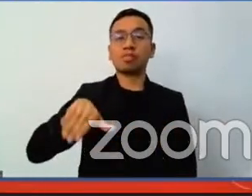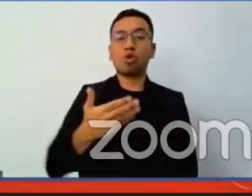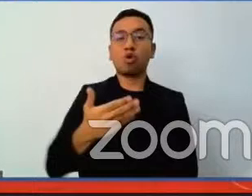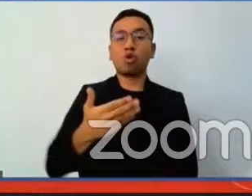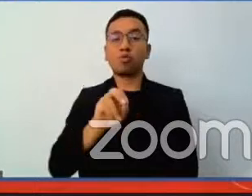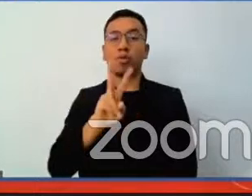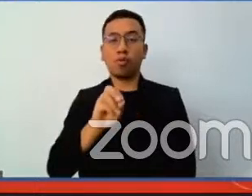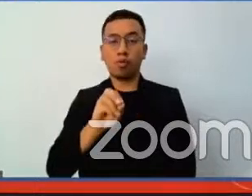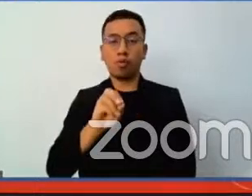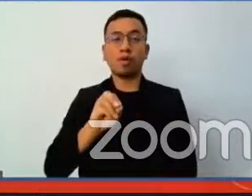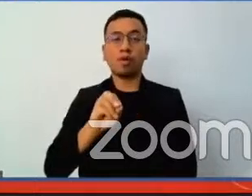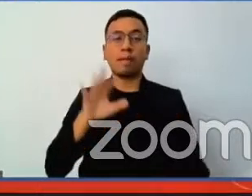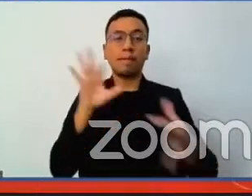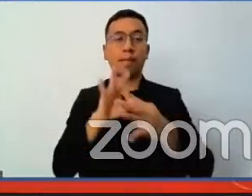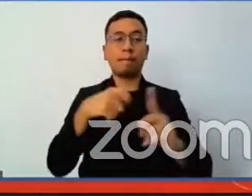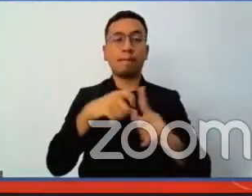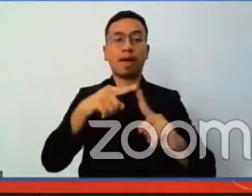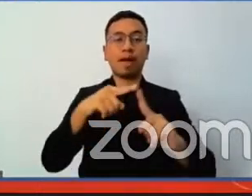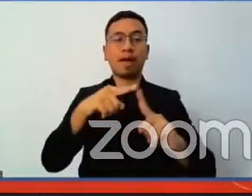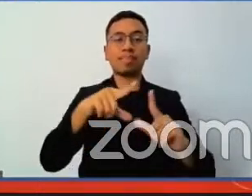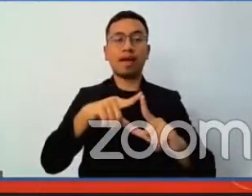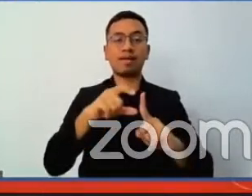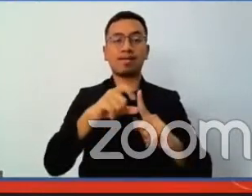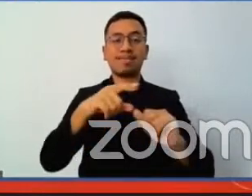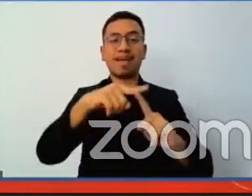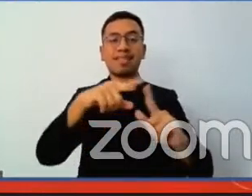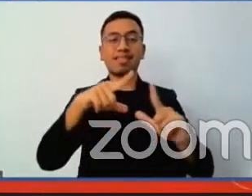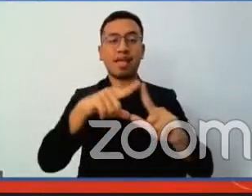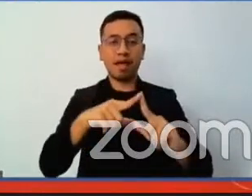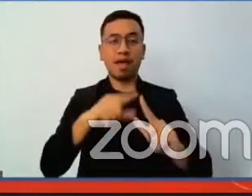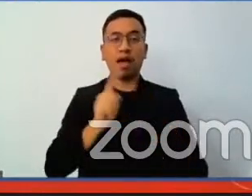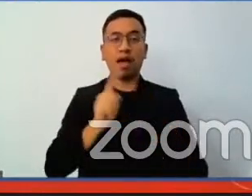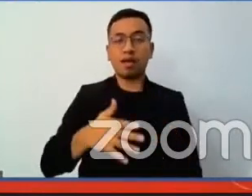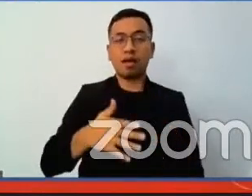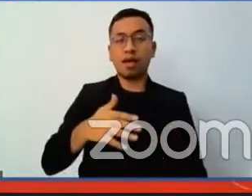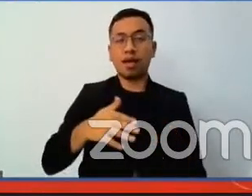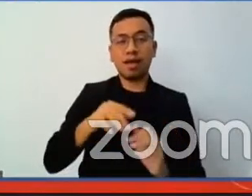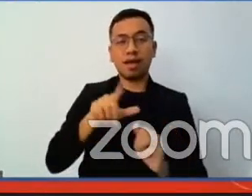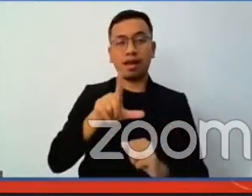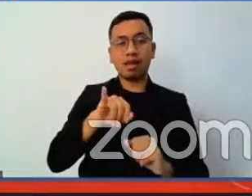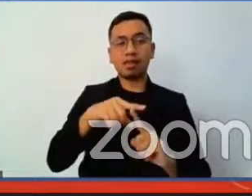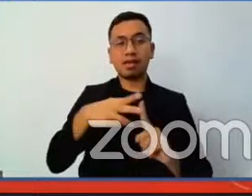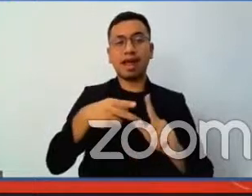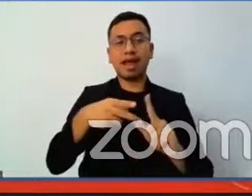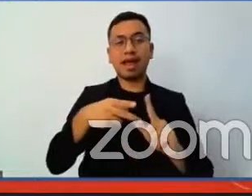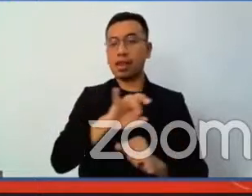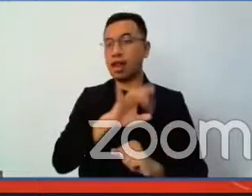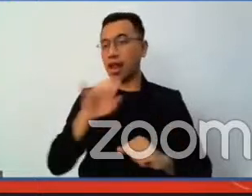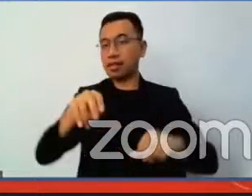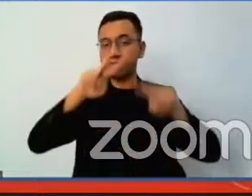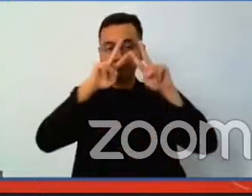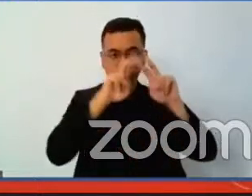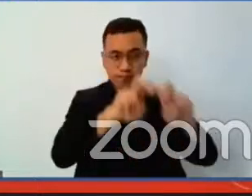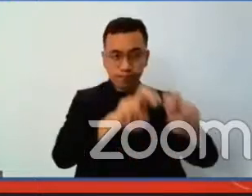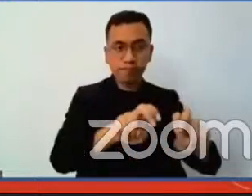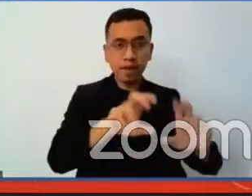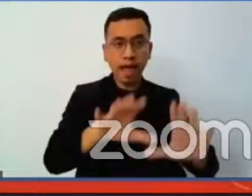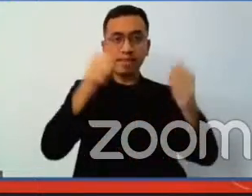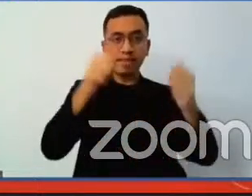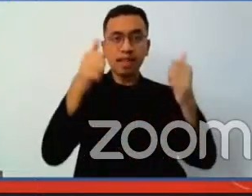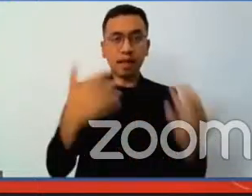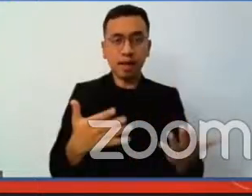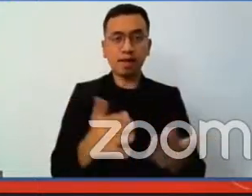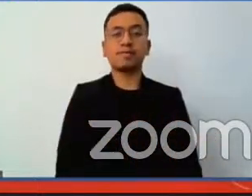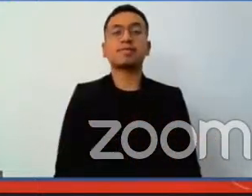literasi digital nasional mengacu pada kerangka literasi digital milik UNESCO. Kajian tersebut menunjukkan bahwa indeks literasi digital